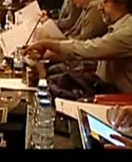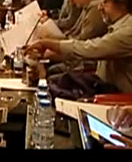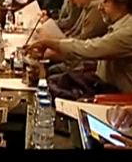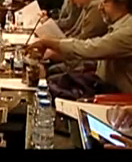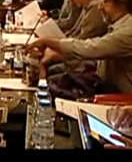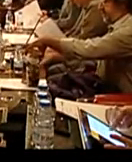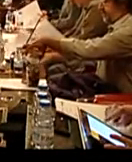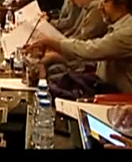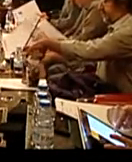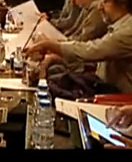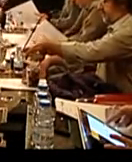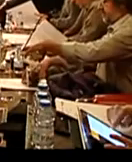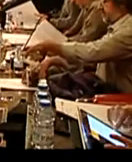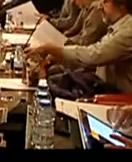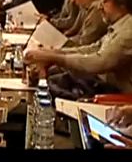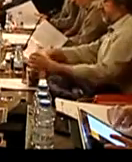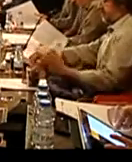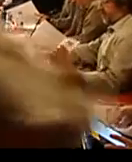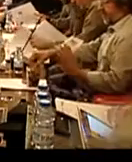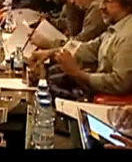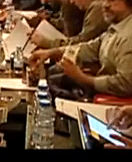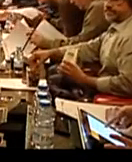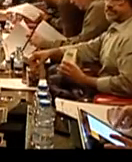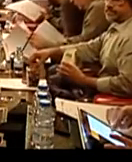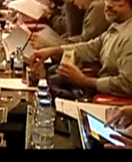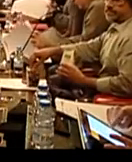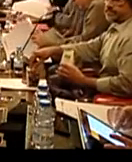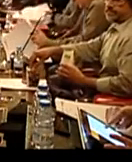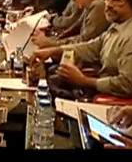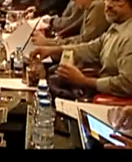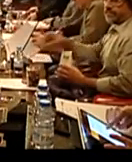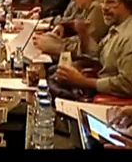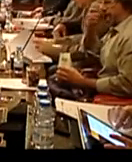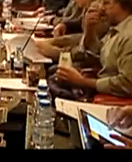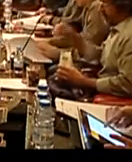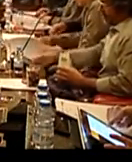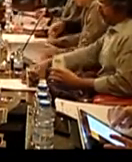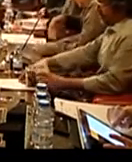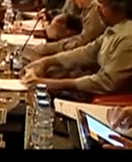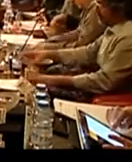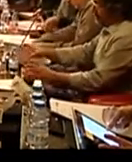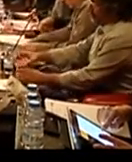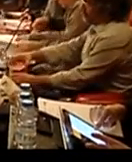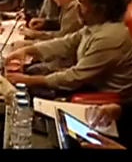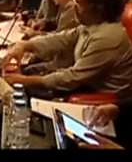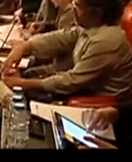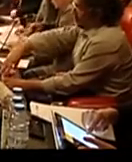Bona tarda a tothom. Anem a començar el ple. Si us